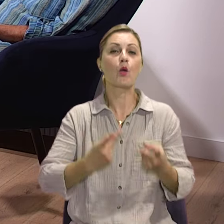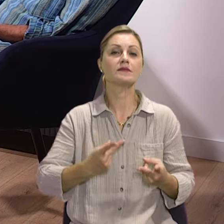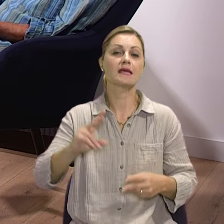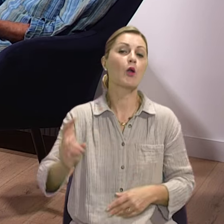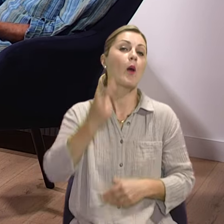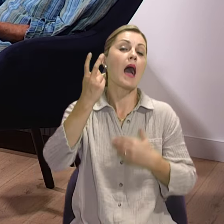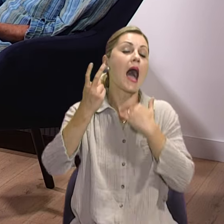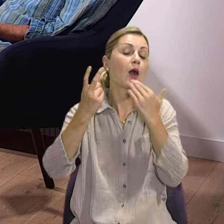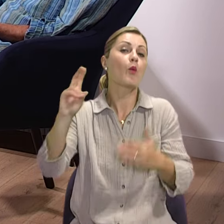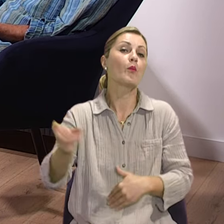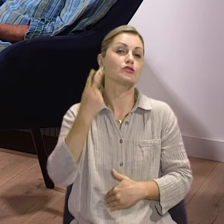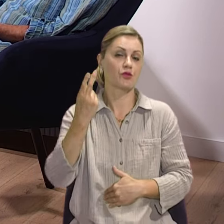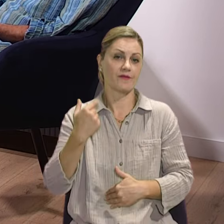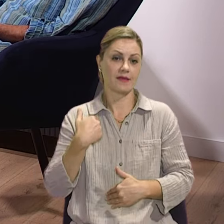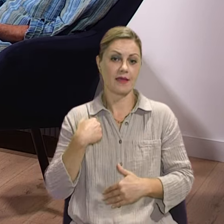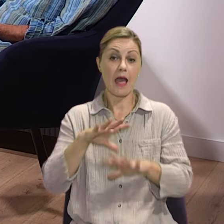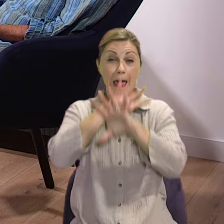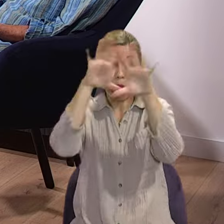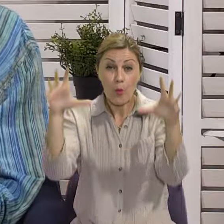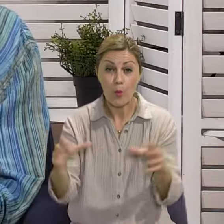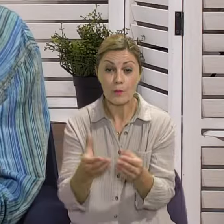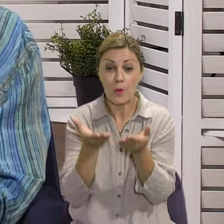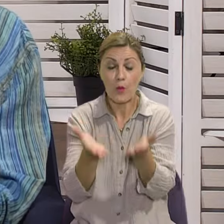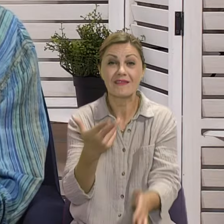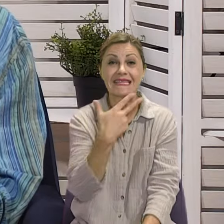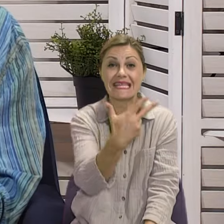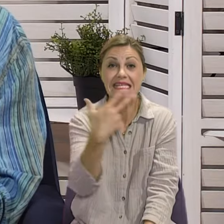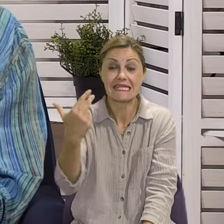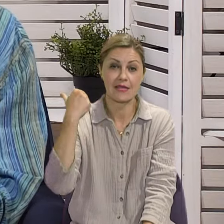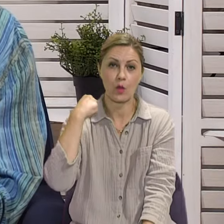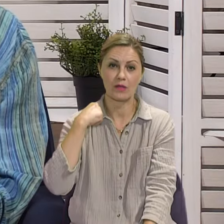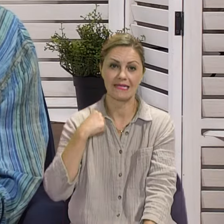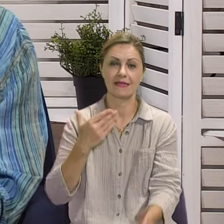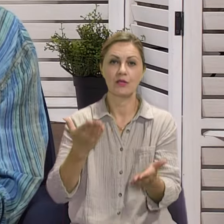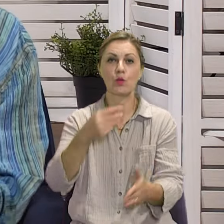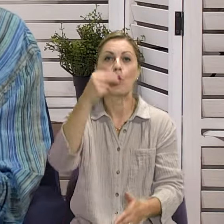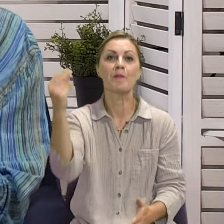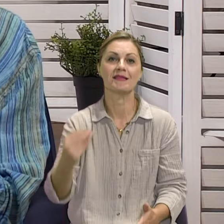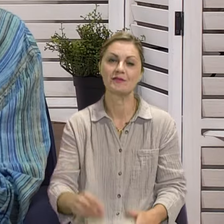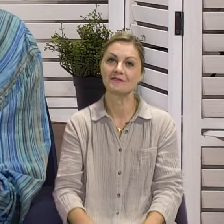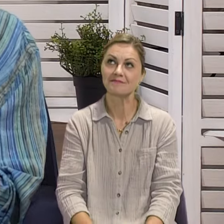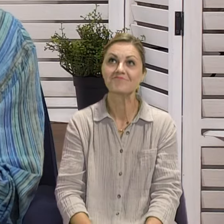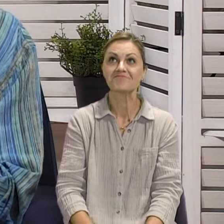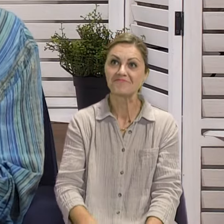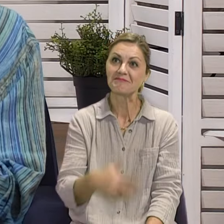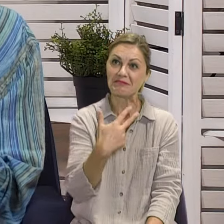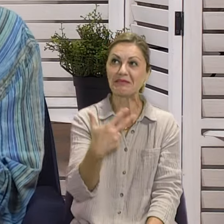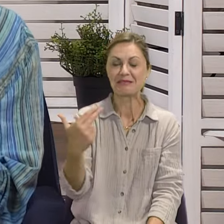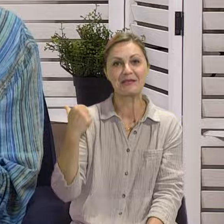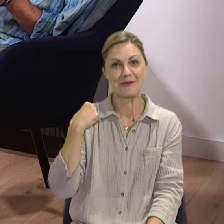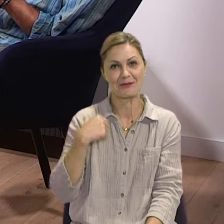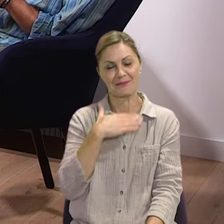redu. Svakako tu sam 33 godine, evo, lijepa brojka. Krasna, krasna jedna